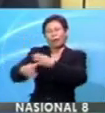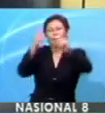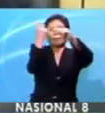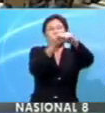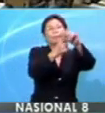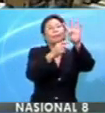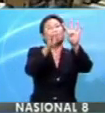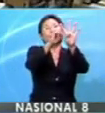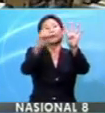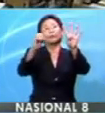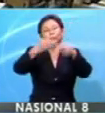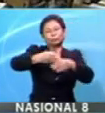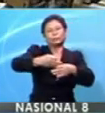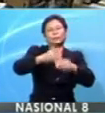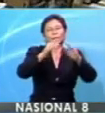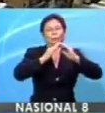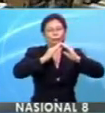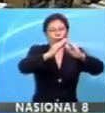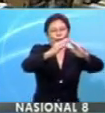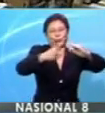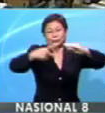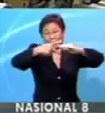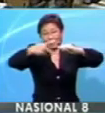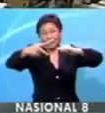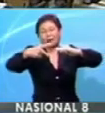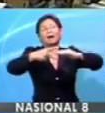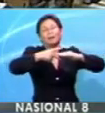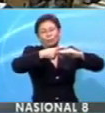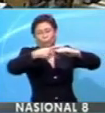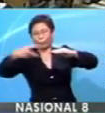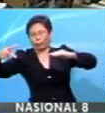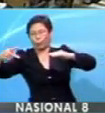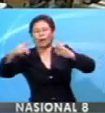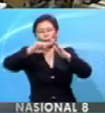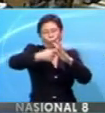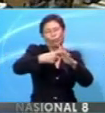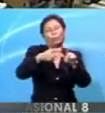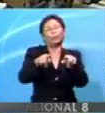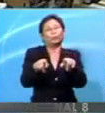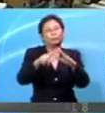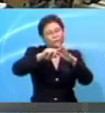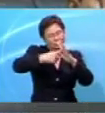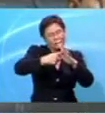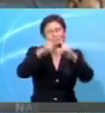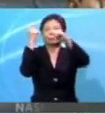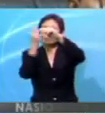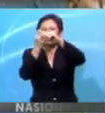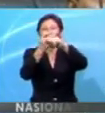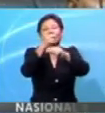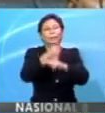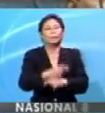400 unit teres satu tingkat di kawasan tersebut akan dimulakan seperti yang dijanjikan